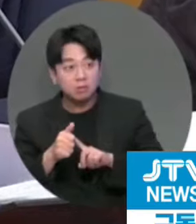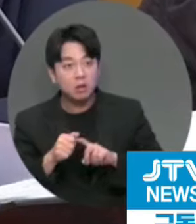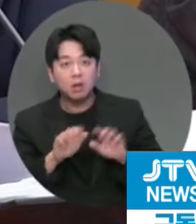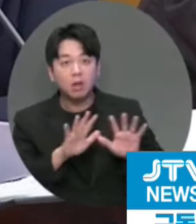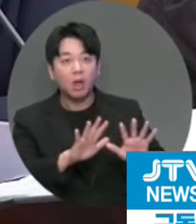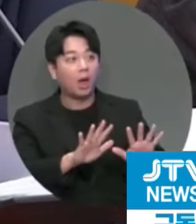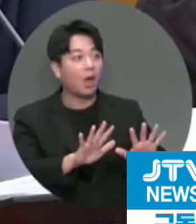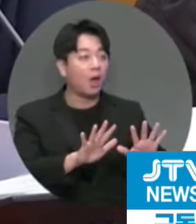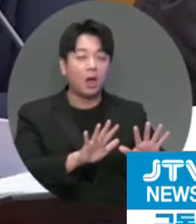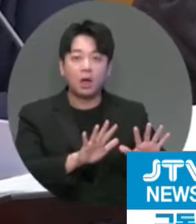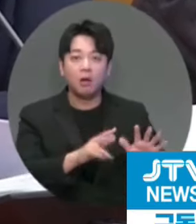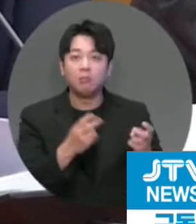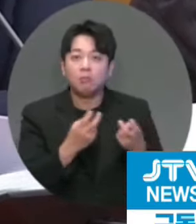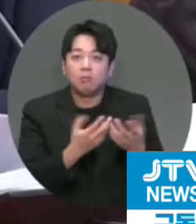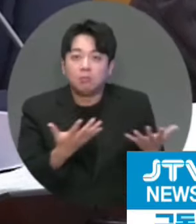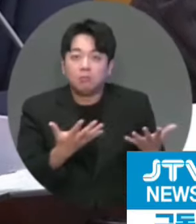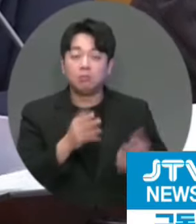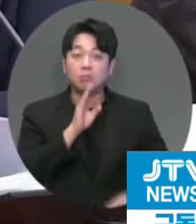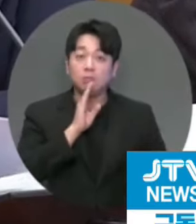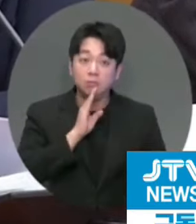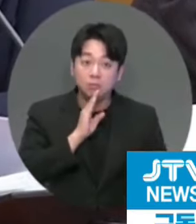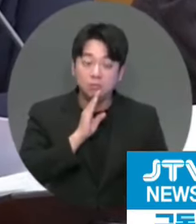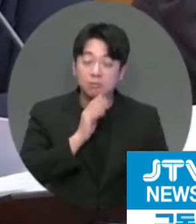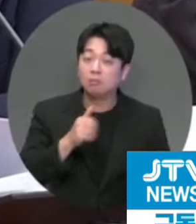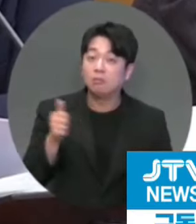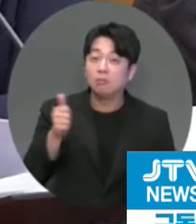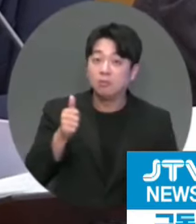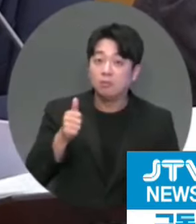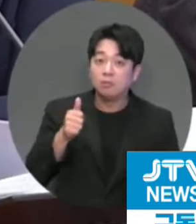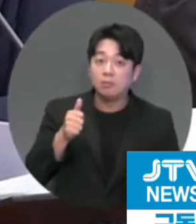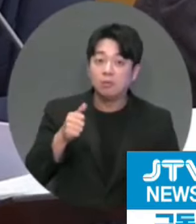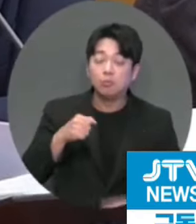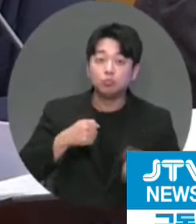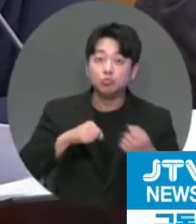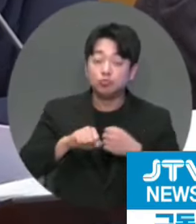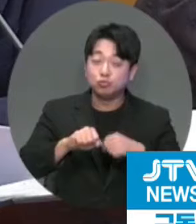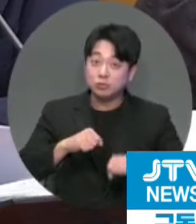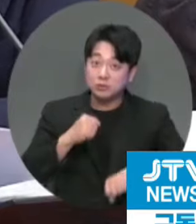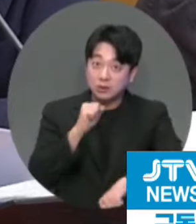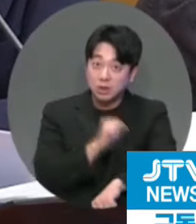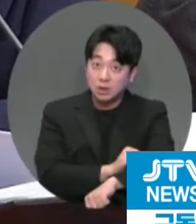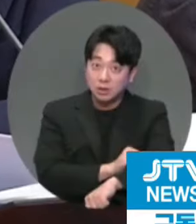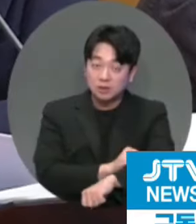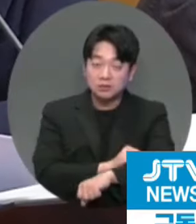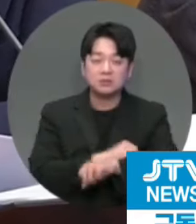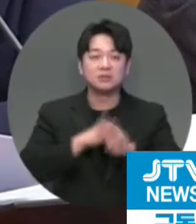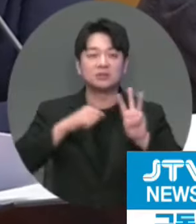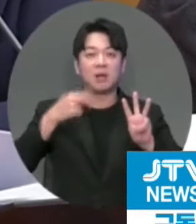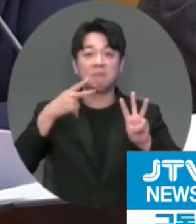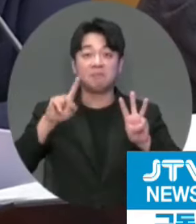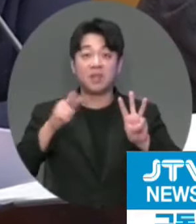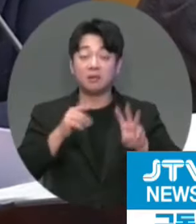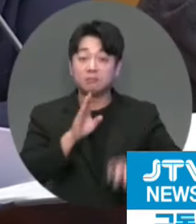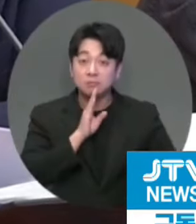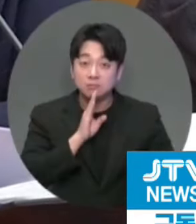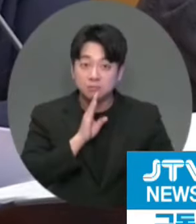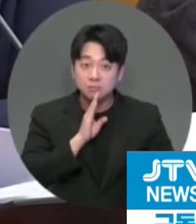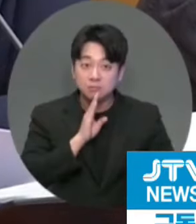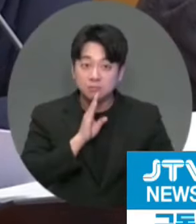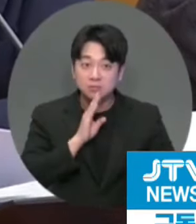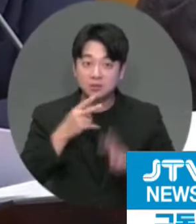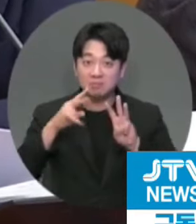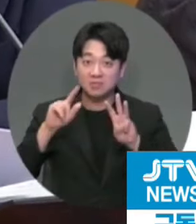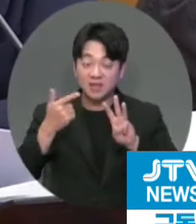그런데 그나마 무도 몇 단이십니까? 저는 3단입니다. 3단 이상의 사람들이 무도실무관이 될수 있다고